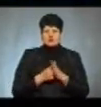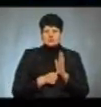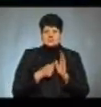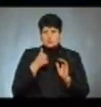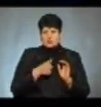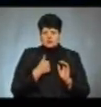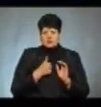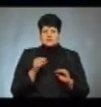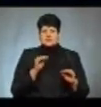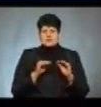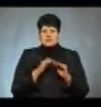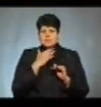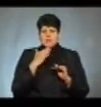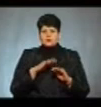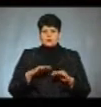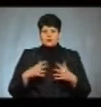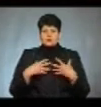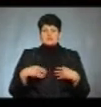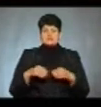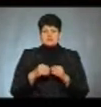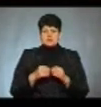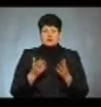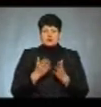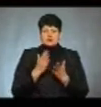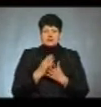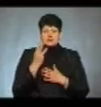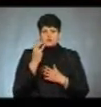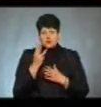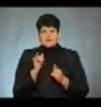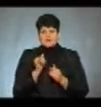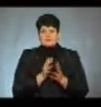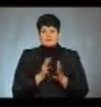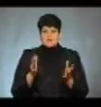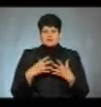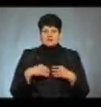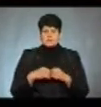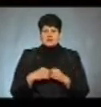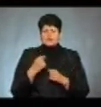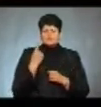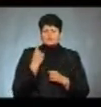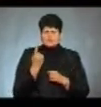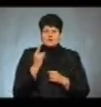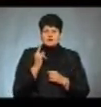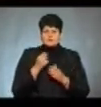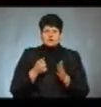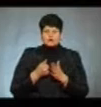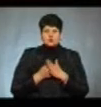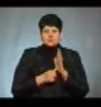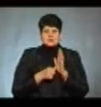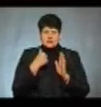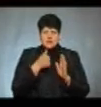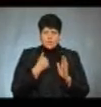Якщо в складі багатодітної сім'ї, якої є троє або більше дітей, є хоча б одна дитинка до 6